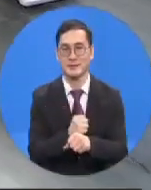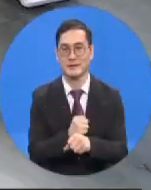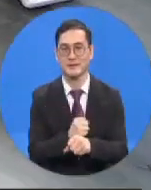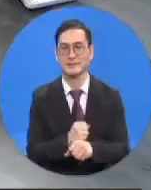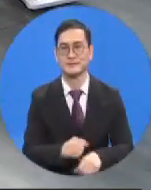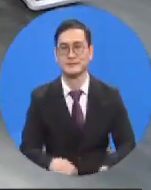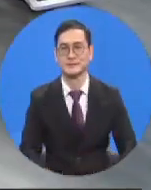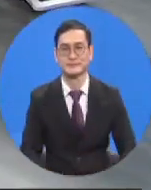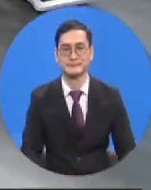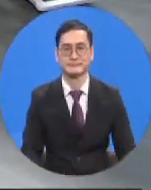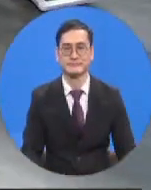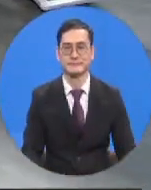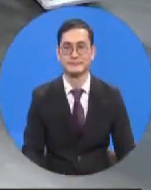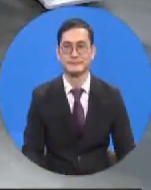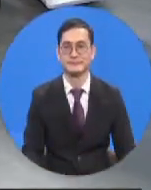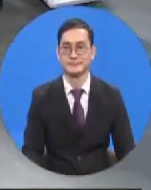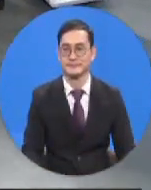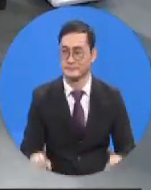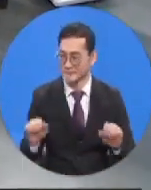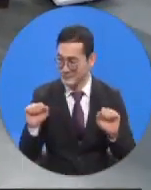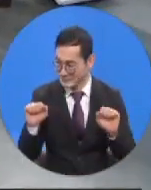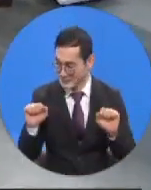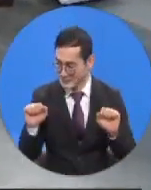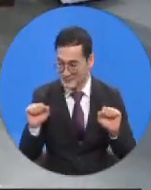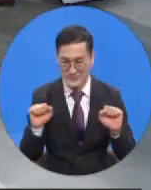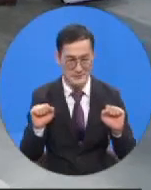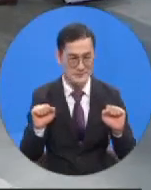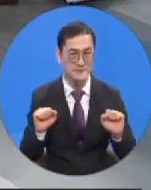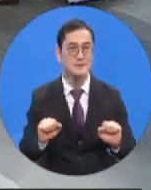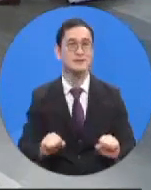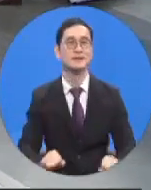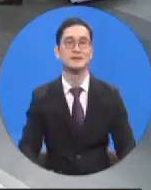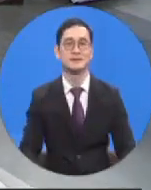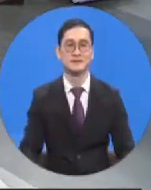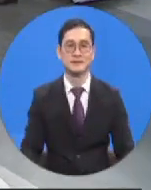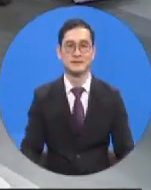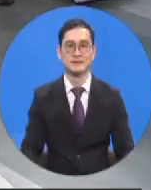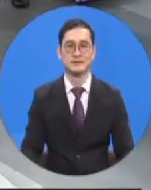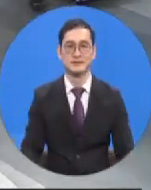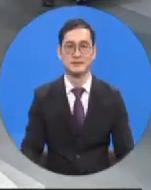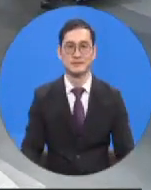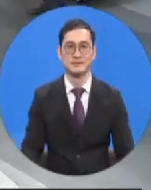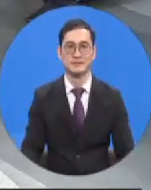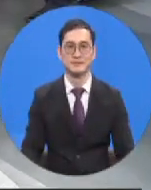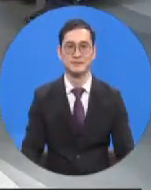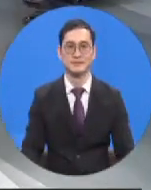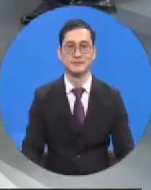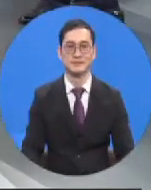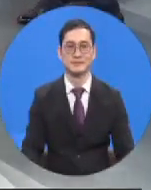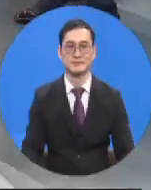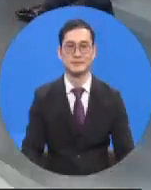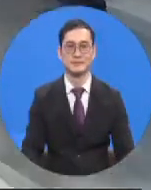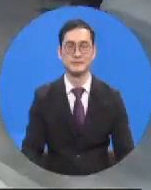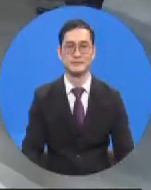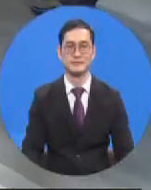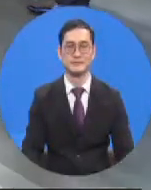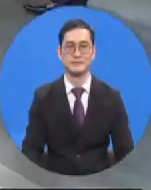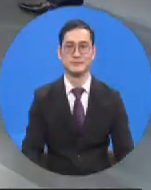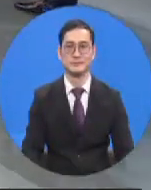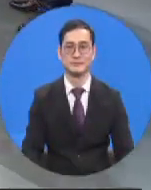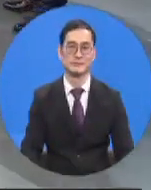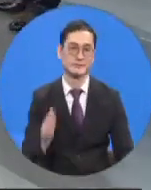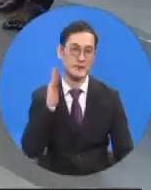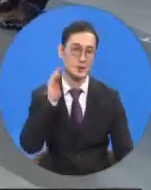그리고 백성문 변호사 세 분입니다. 어서 오십시오. 안녕하세요. 안녕하십니까. 자, 차기 대선이